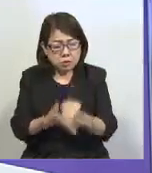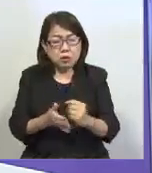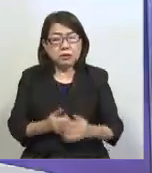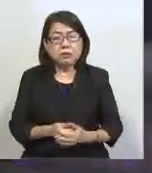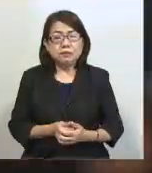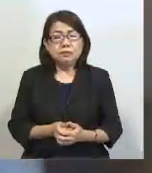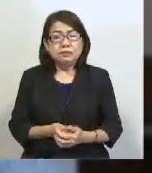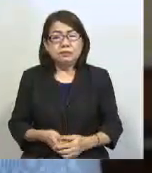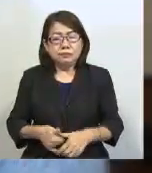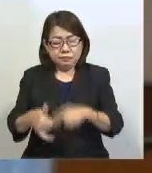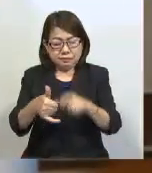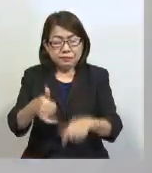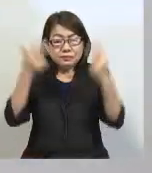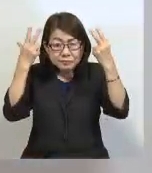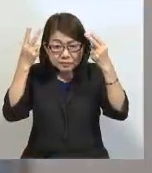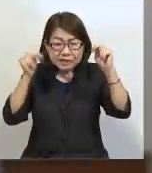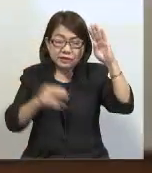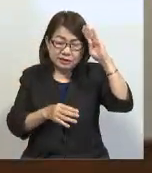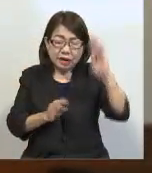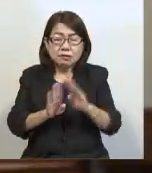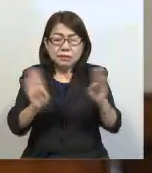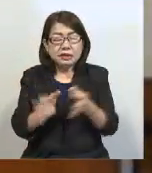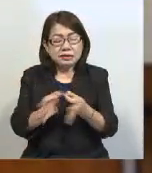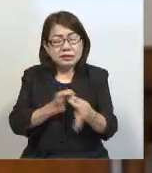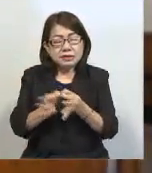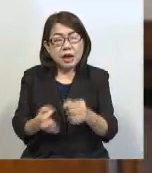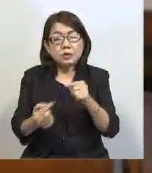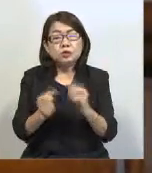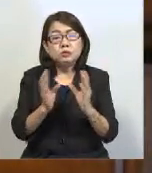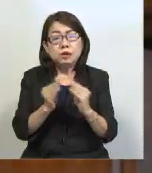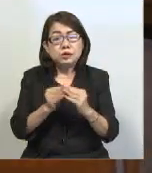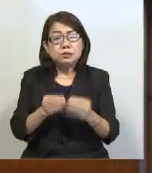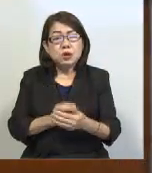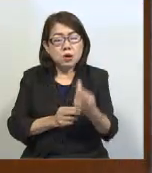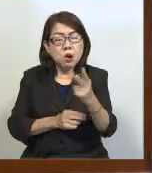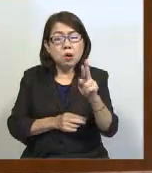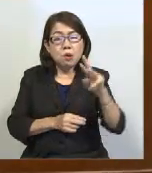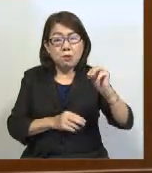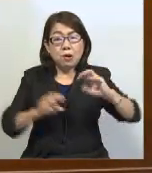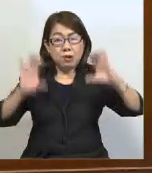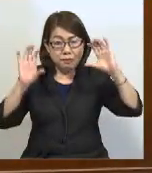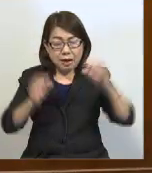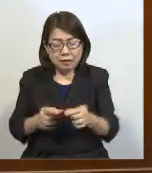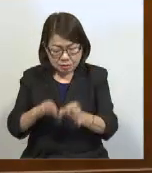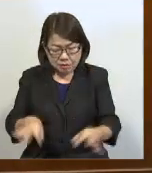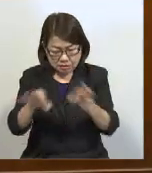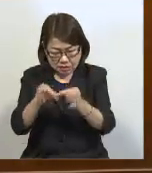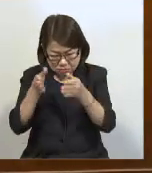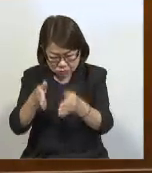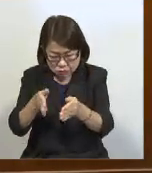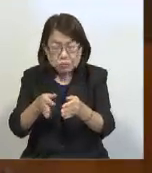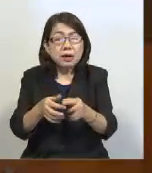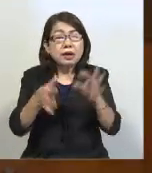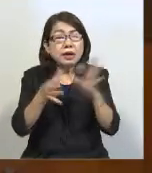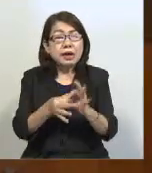พลเอกประยุทธ์จันทร์โอชานายกรัฐมนตรีได้แถลงนะครับว่าในการประชุมคณะรัฐมนตรีรัฐบาลให้ความสำคัญในหลายเรื่องโดยเฉพาะเศรษฐ